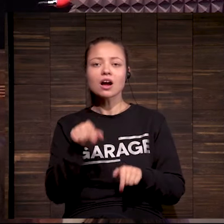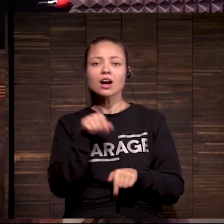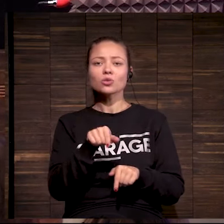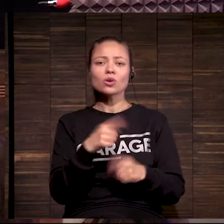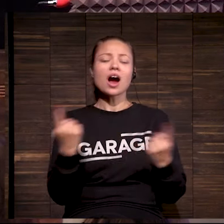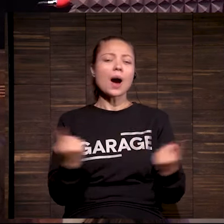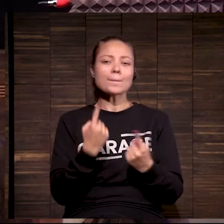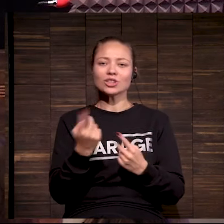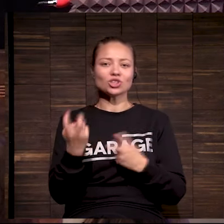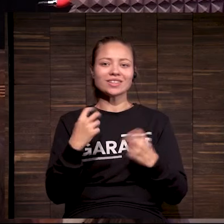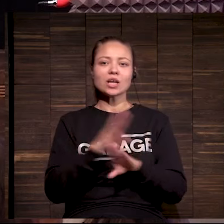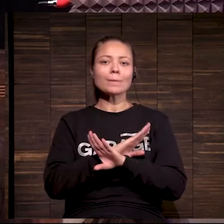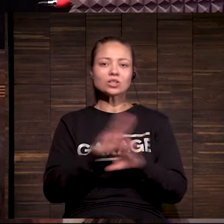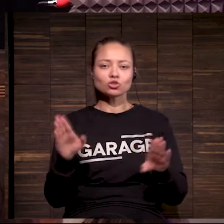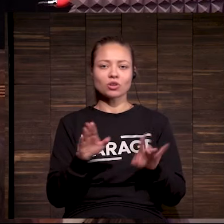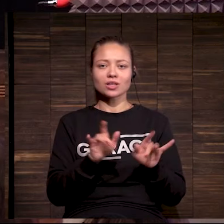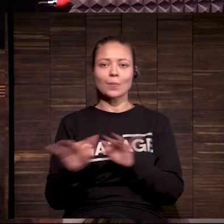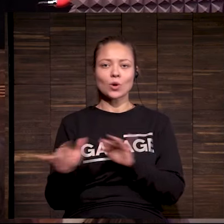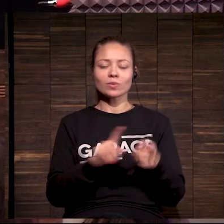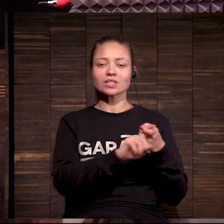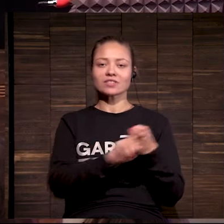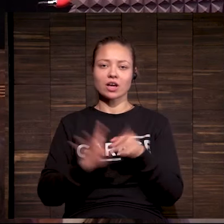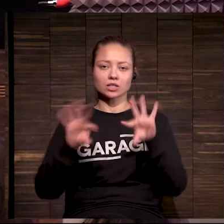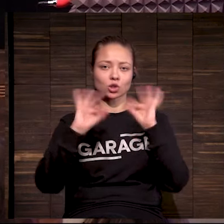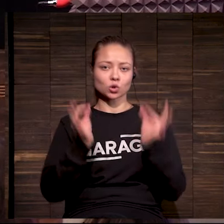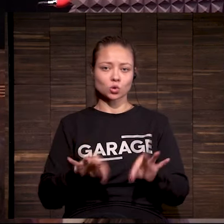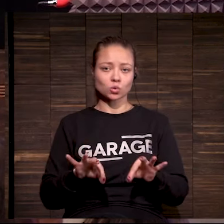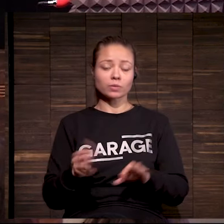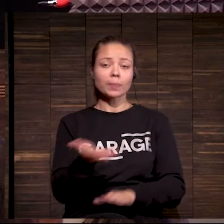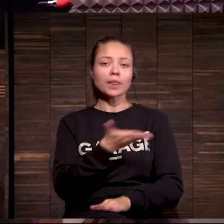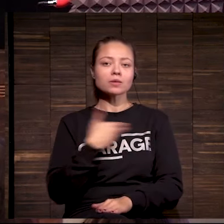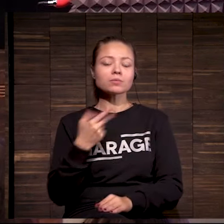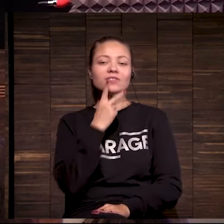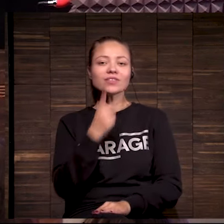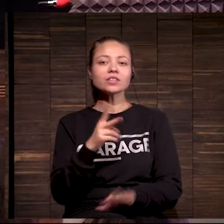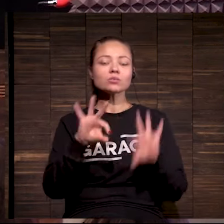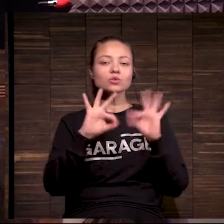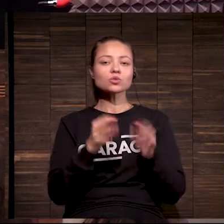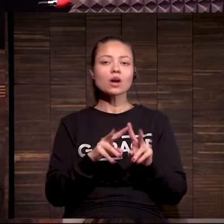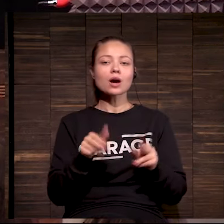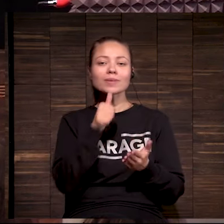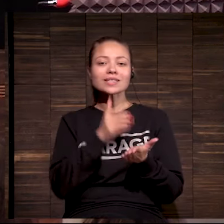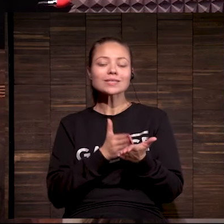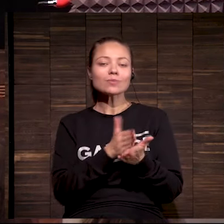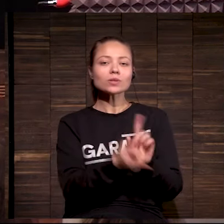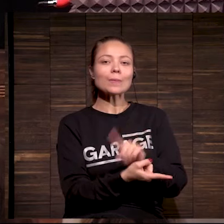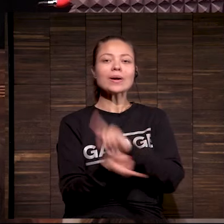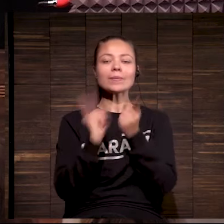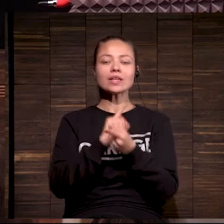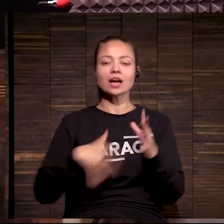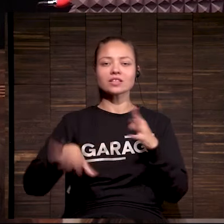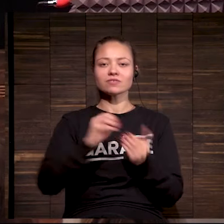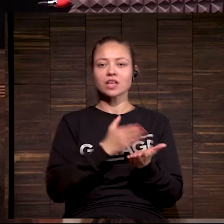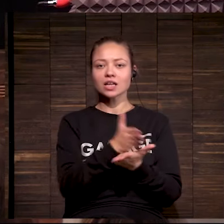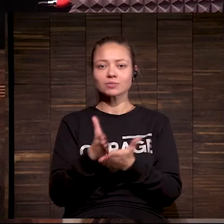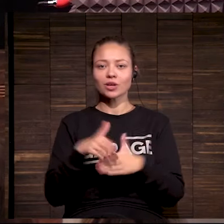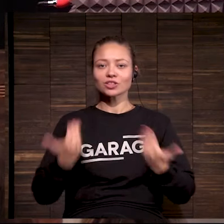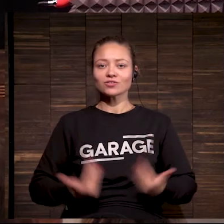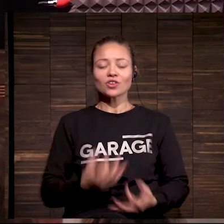посещают мероприятия связанные с искусством мы видим искусство как способ поменять все аспекты жизни в